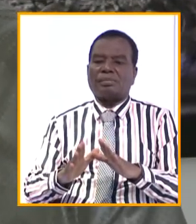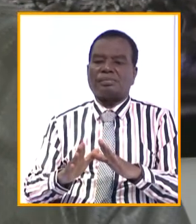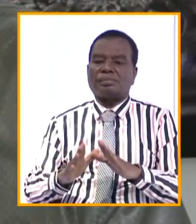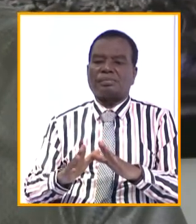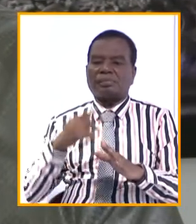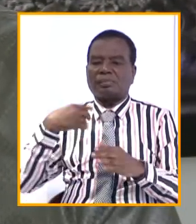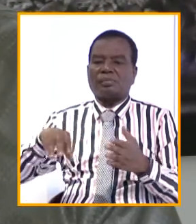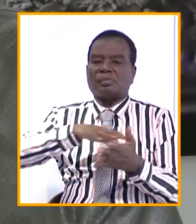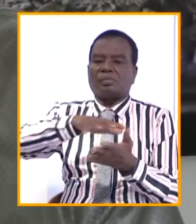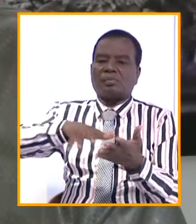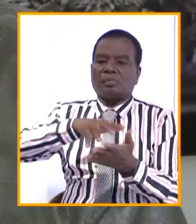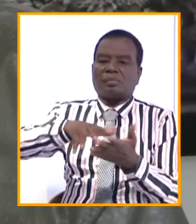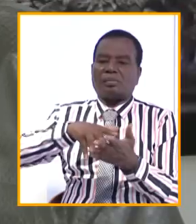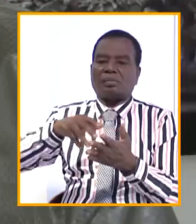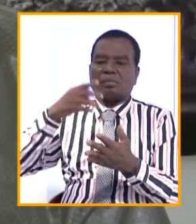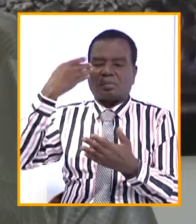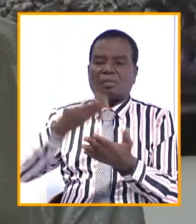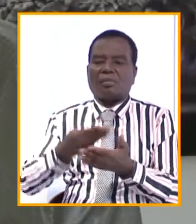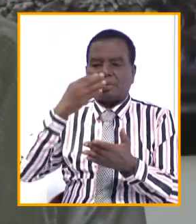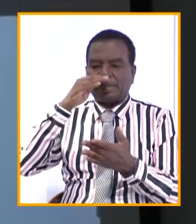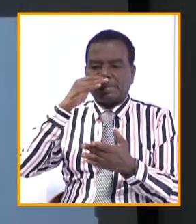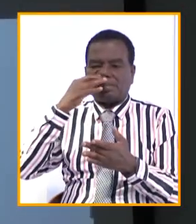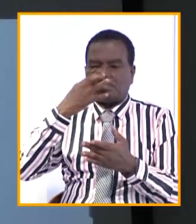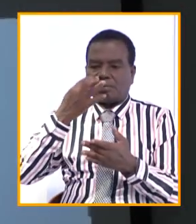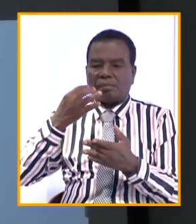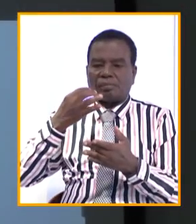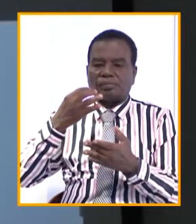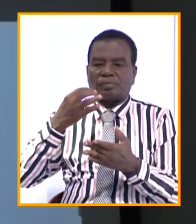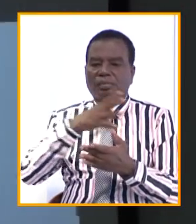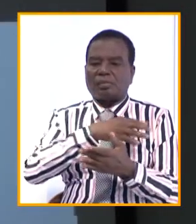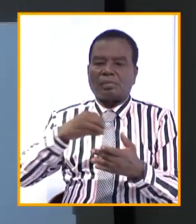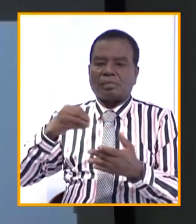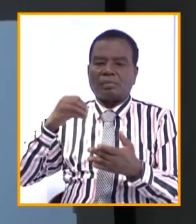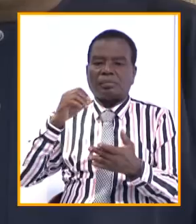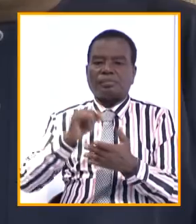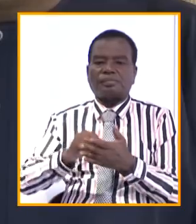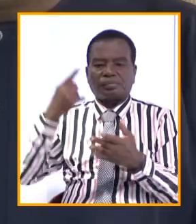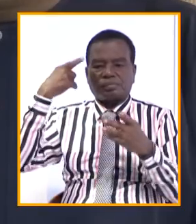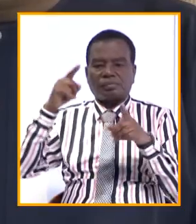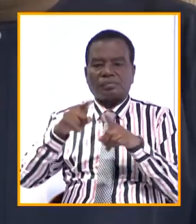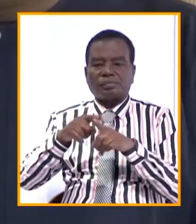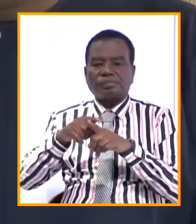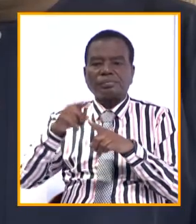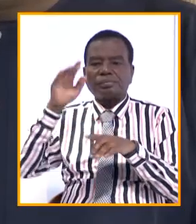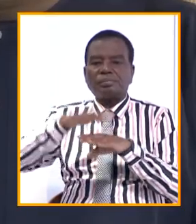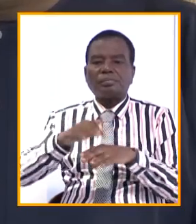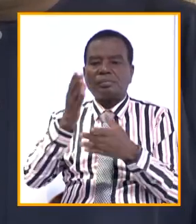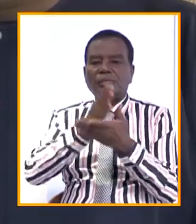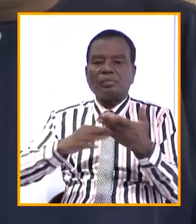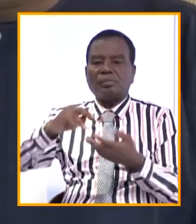d'être associés à un fonds de cette envergure. Et ce protocole d'accord porte sur un certain